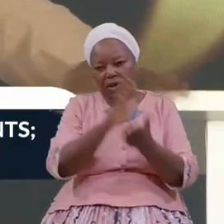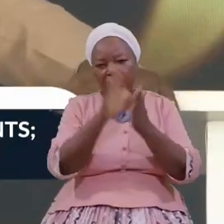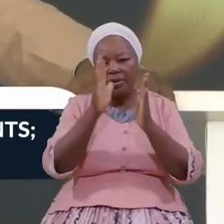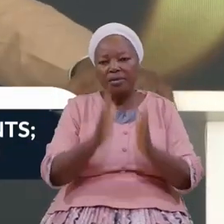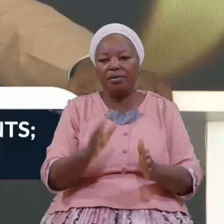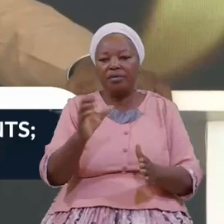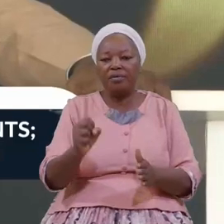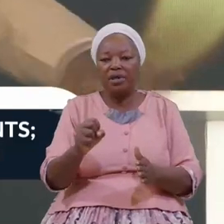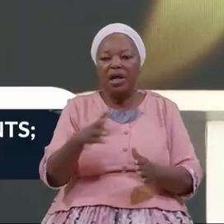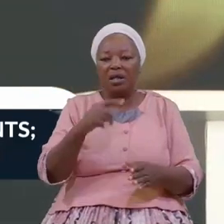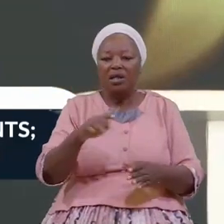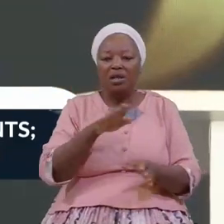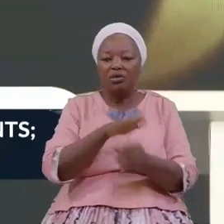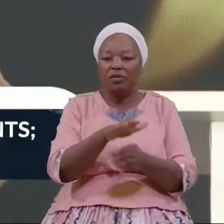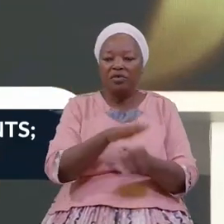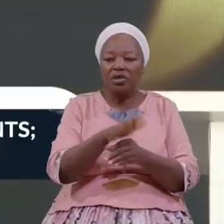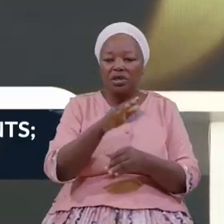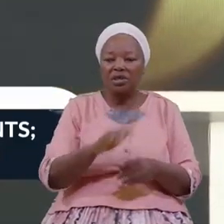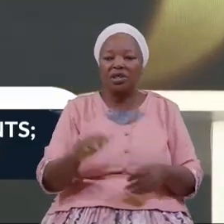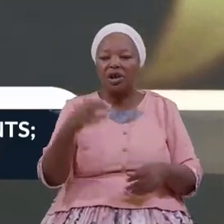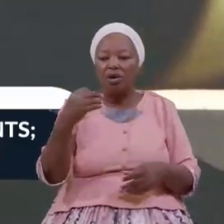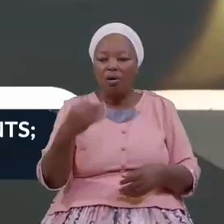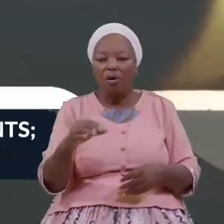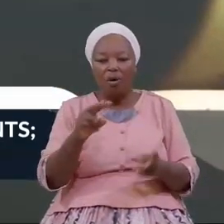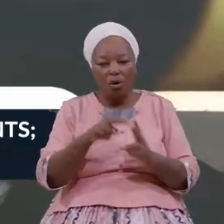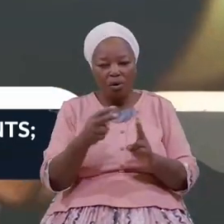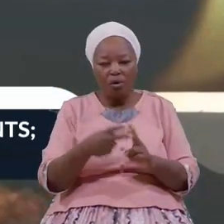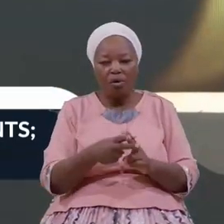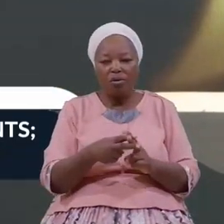pécheurs. La suffisance